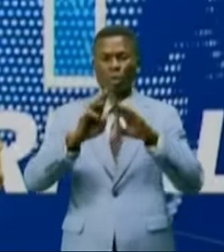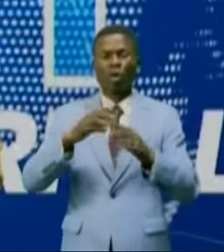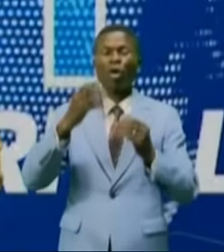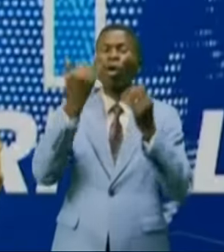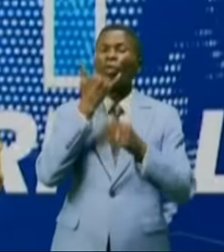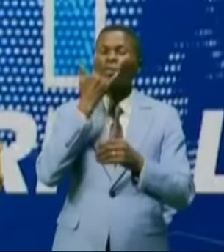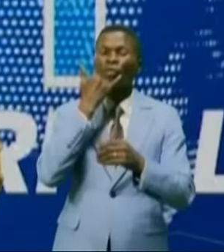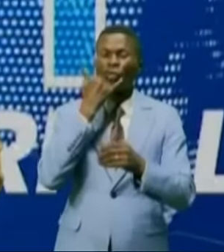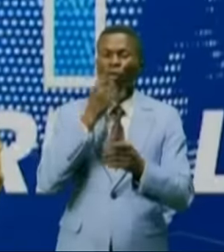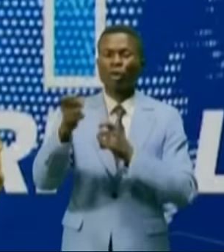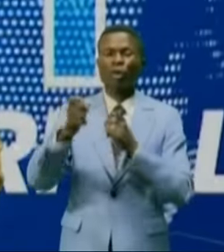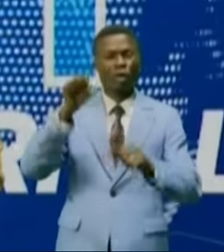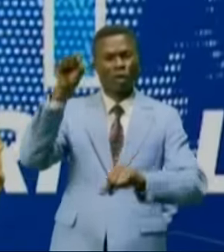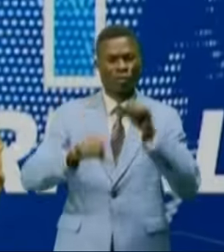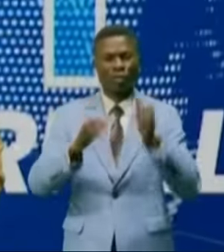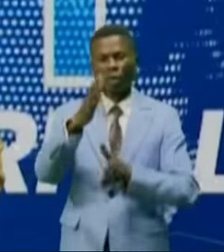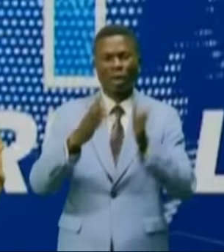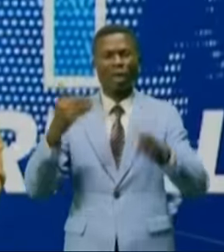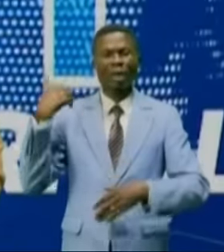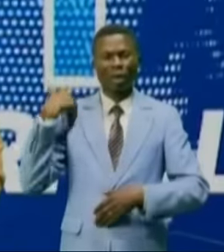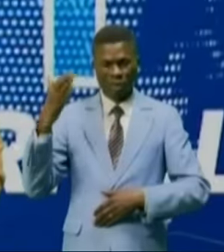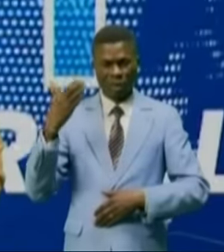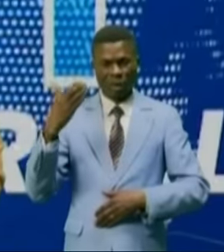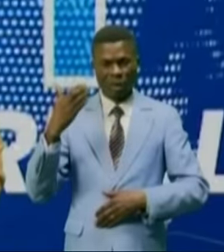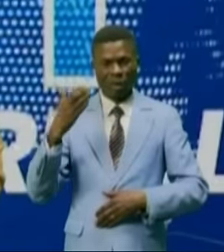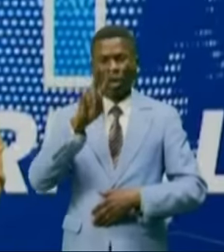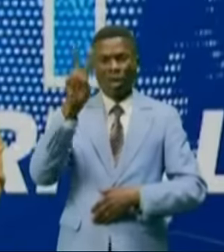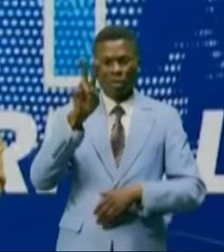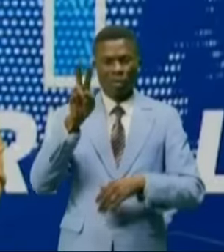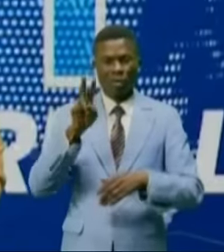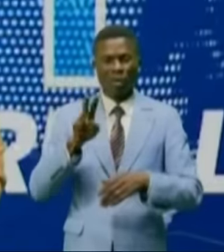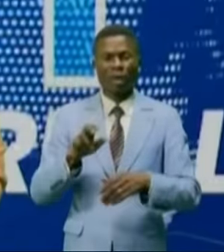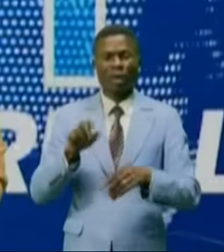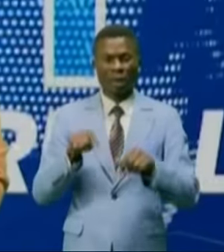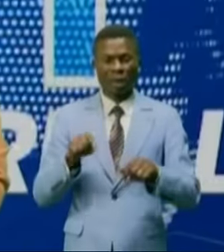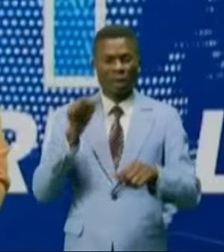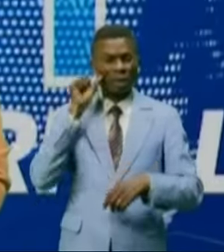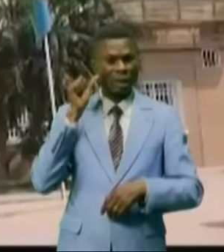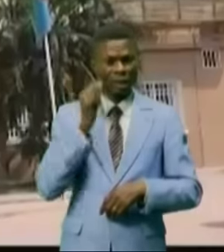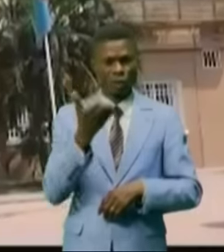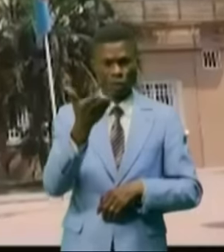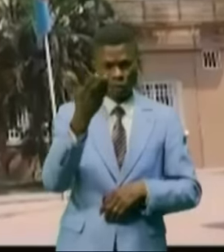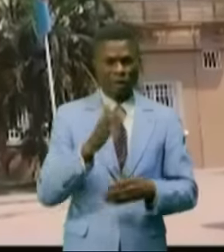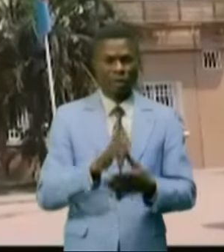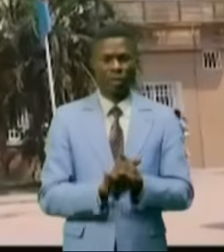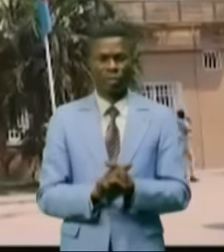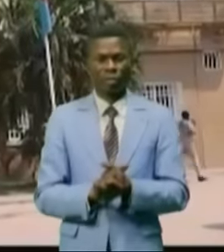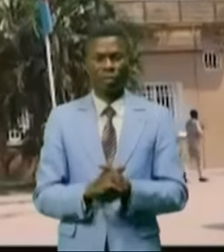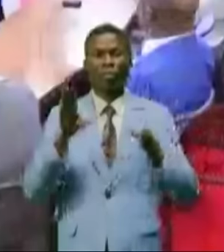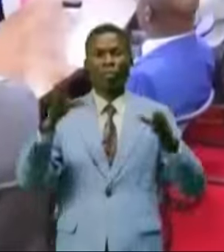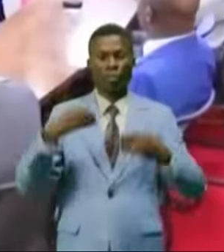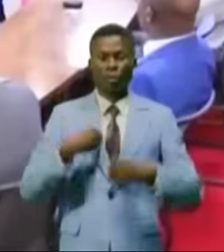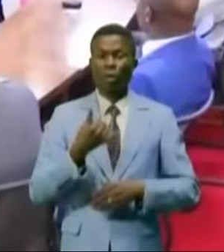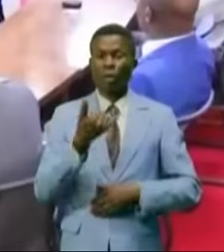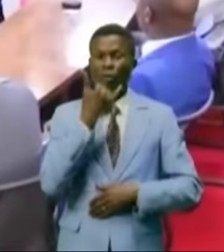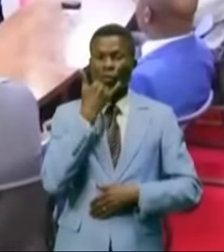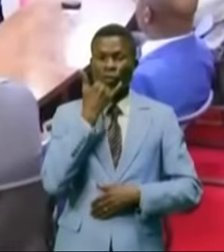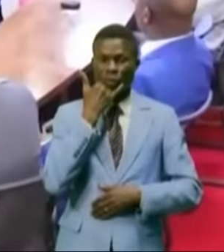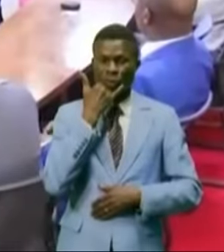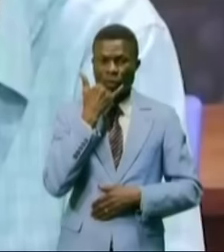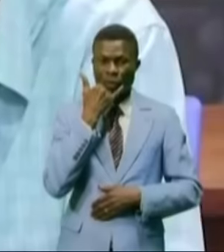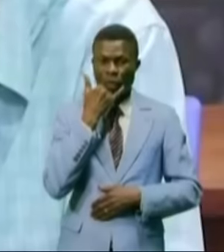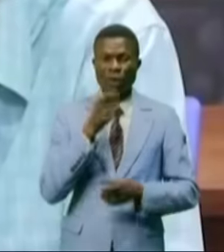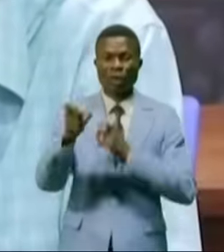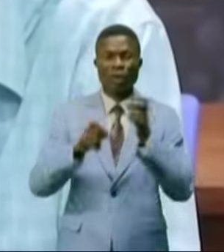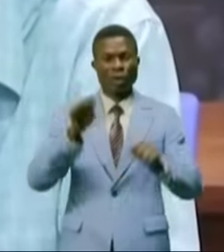de faute de gestion par la Cour des comptes ce vendredi. Reportage Nancy Poba. Reconnu coupable de faute de